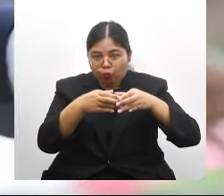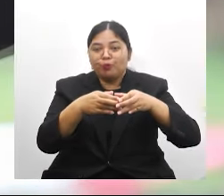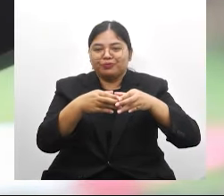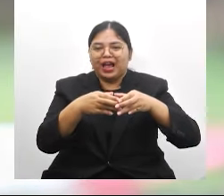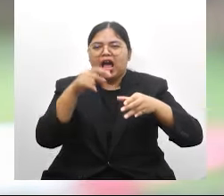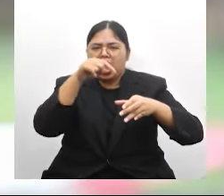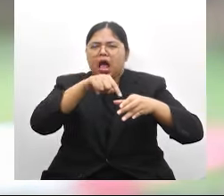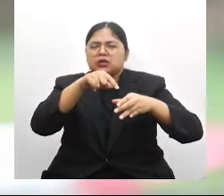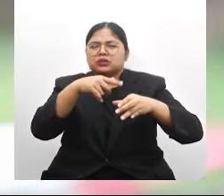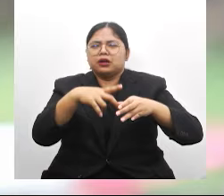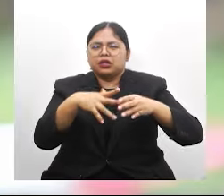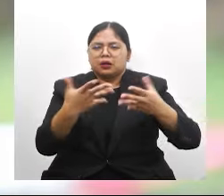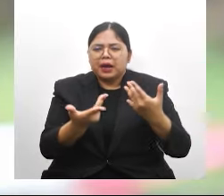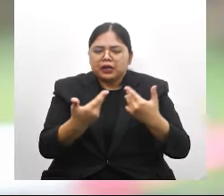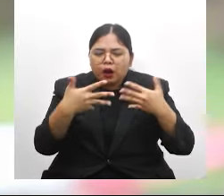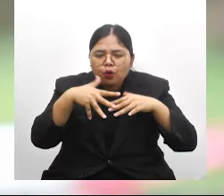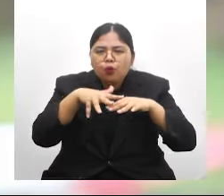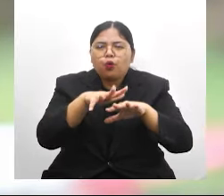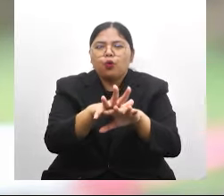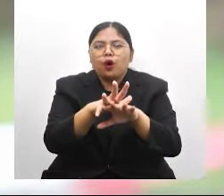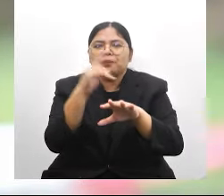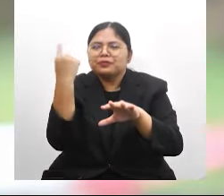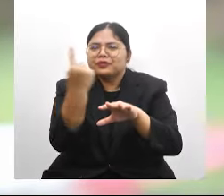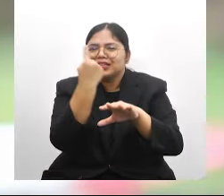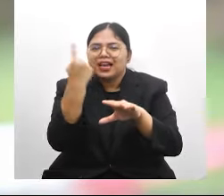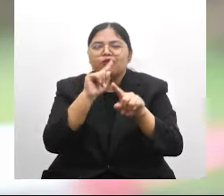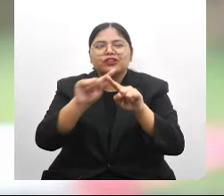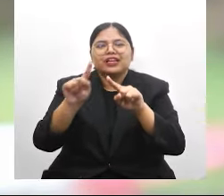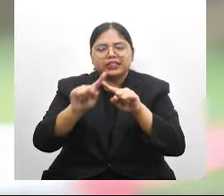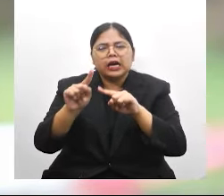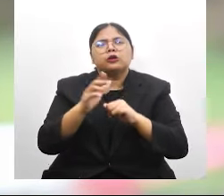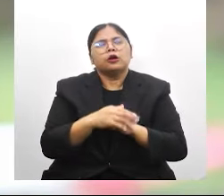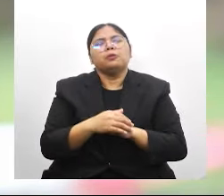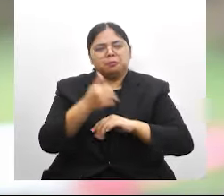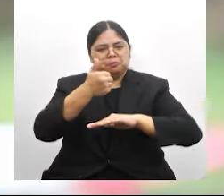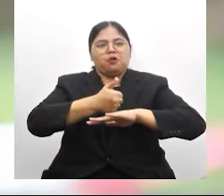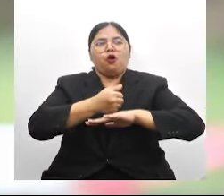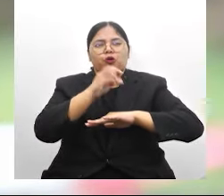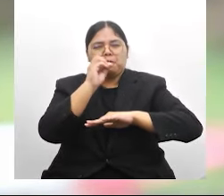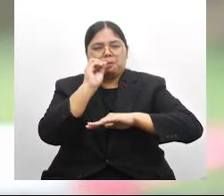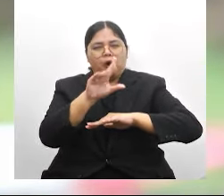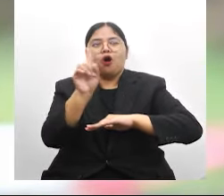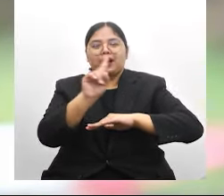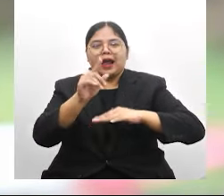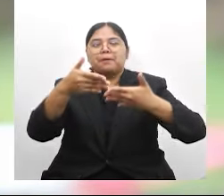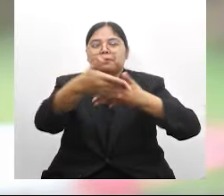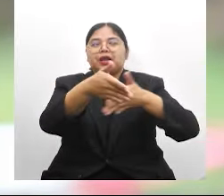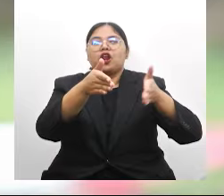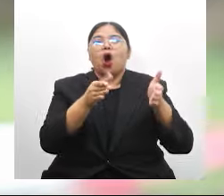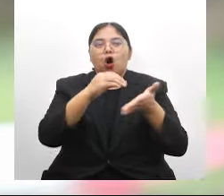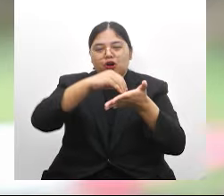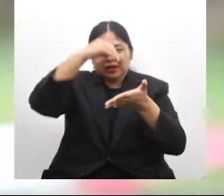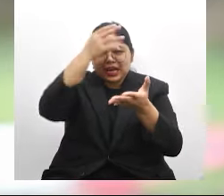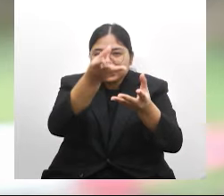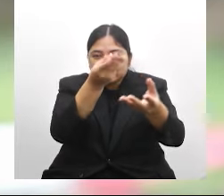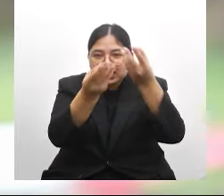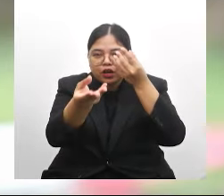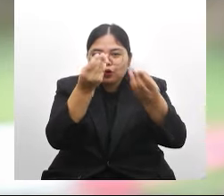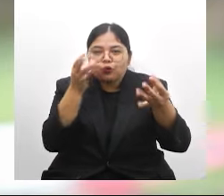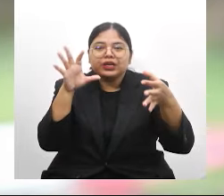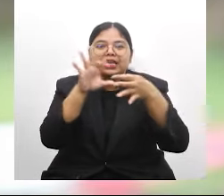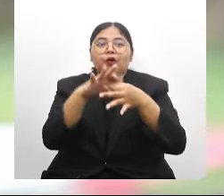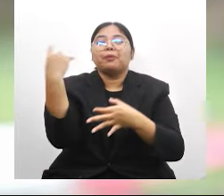ได้ซึมซับกับนักท่องเที่ยวนะครับพอก็นำนำร่องว่าเราเปิดท้องเป็นการเรียนรู้เรื่องภาษาดีมยก็ก็